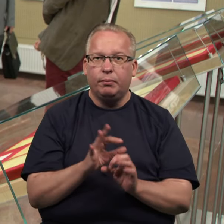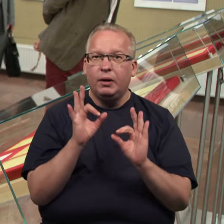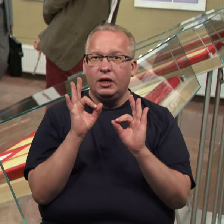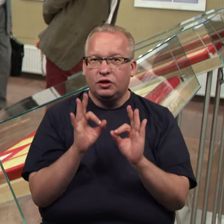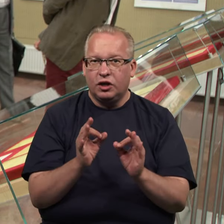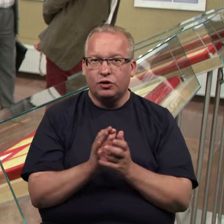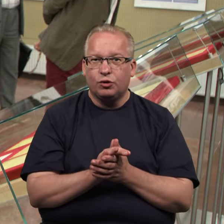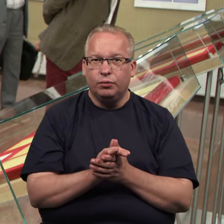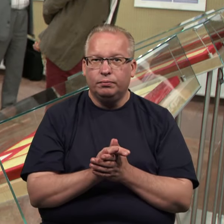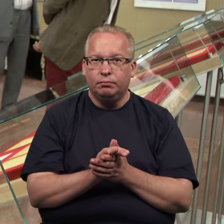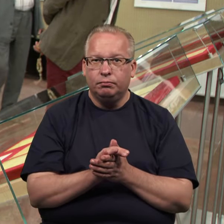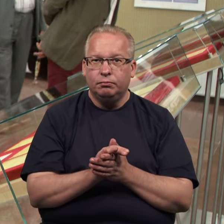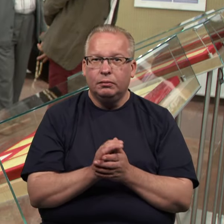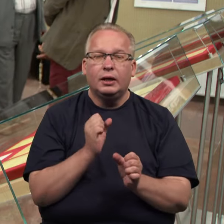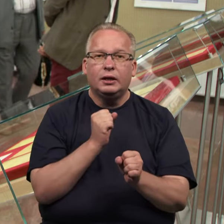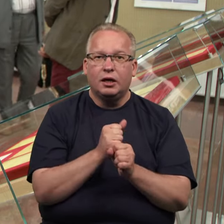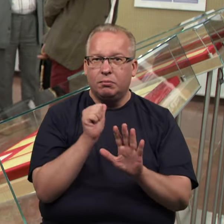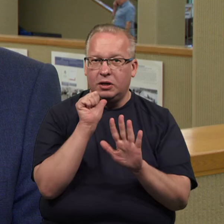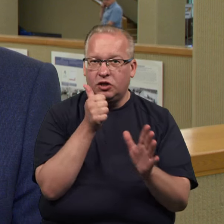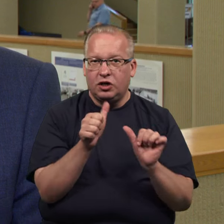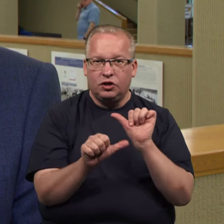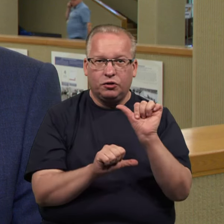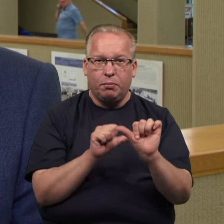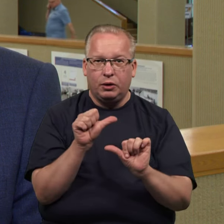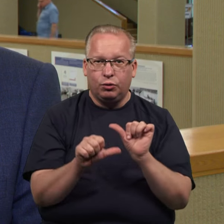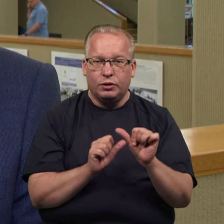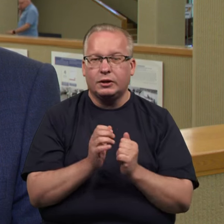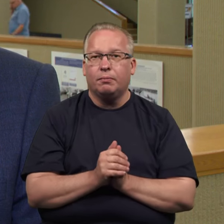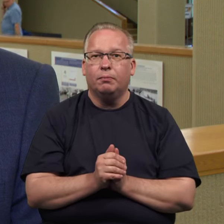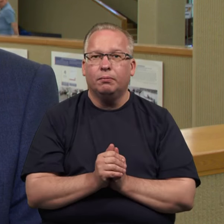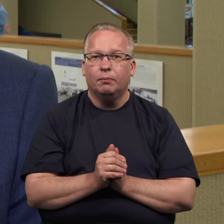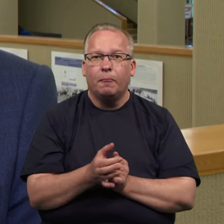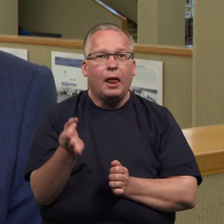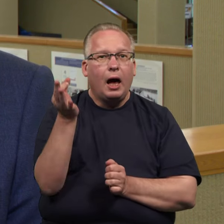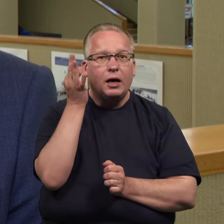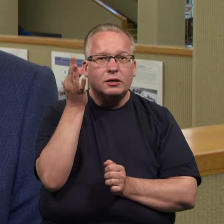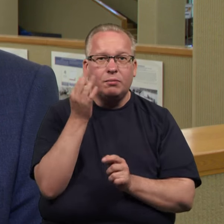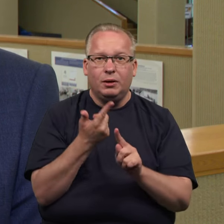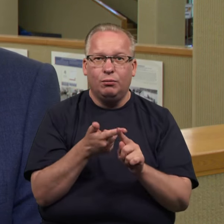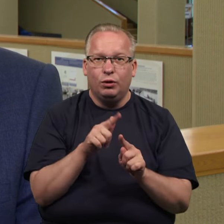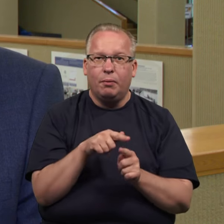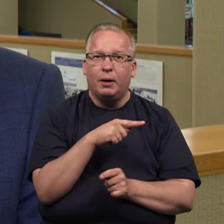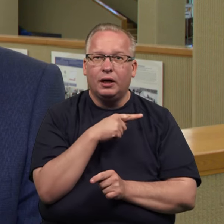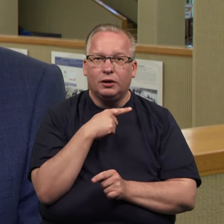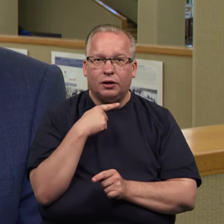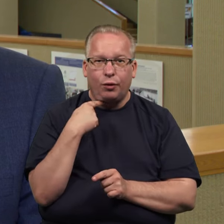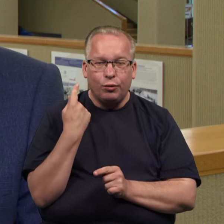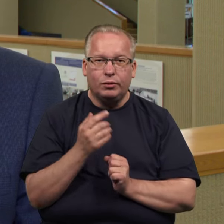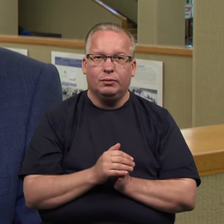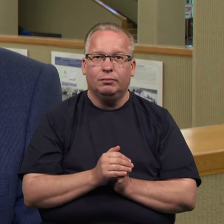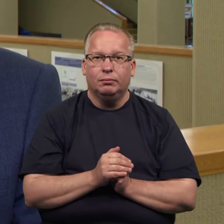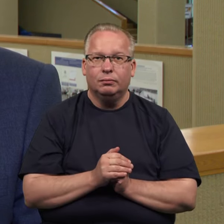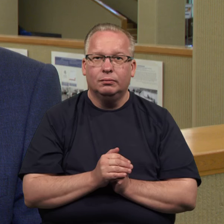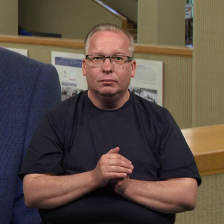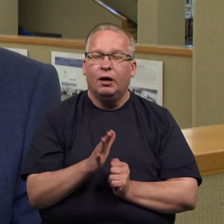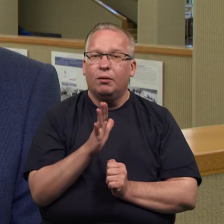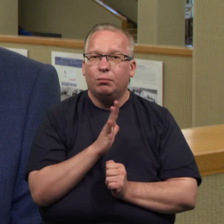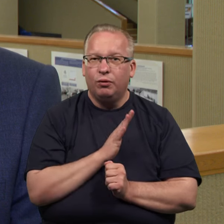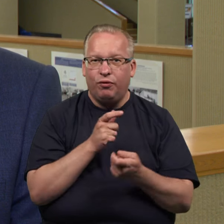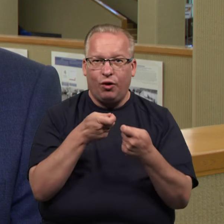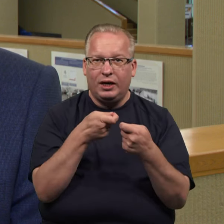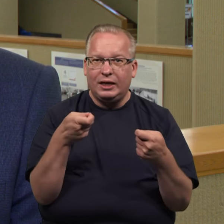teko beveik 6 metus dirbti, tai atsiminimų labai daug, jo labiau, kad labai buvo